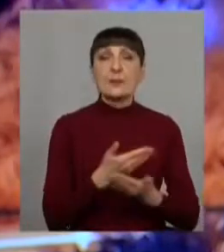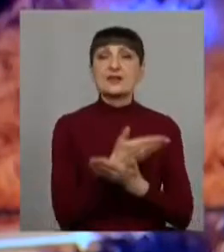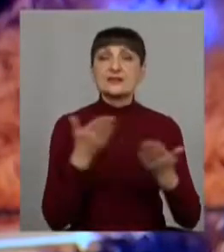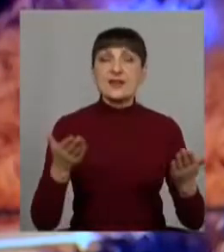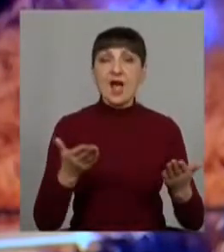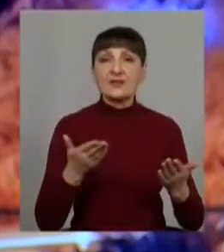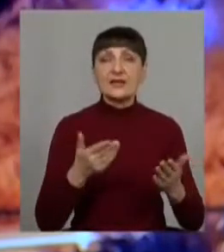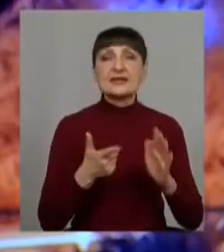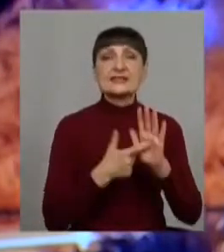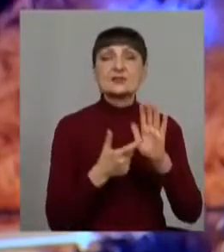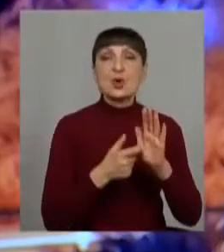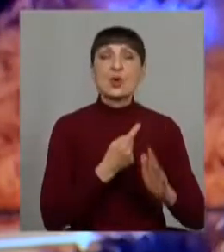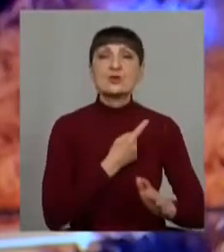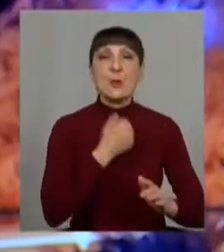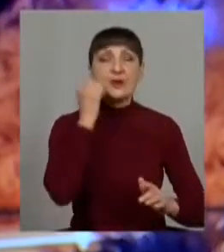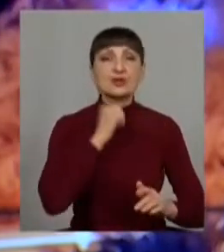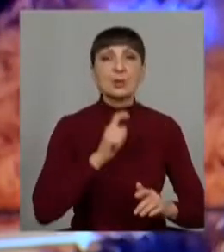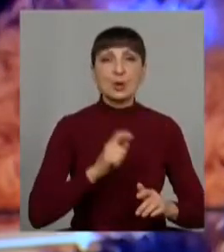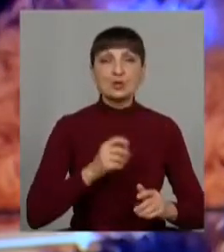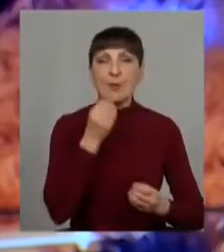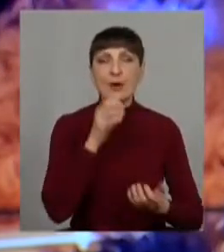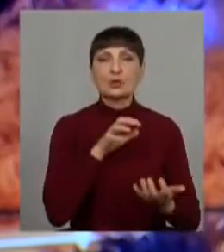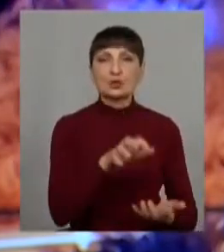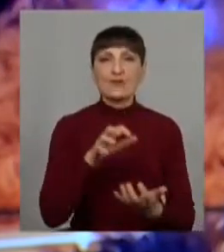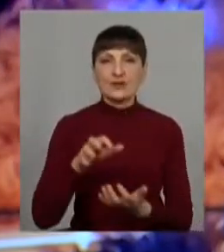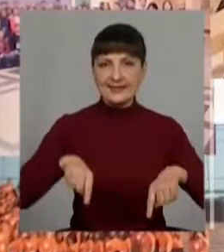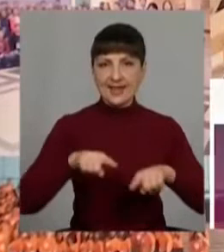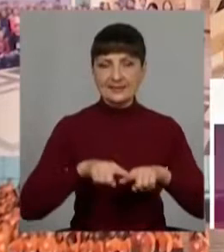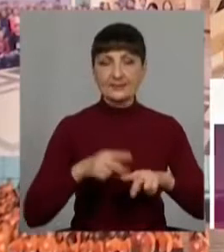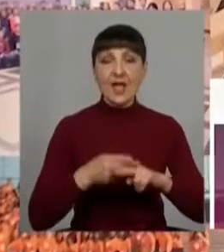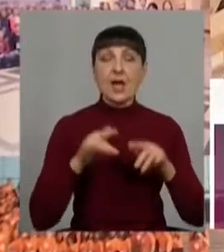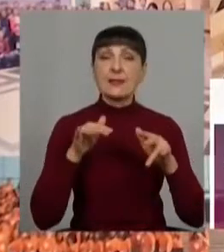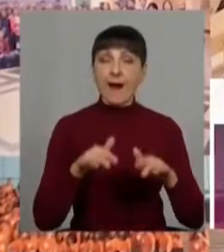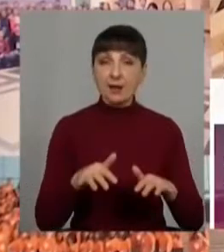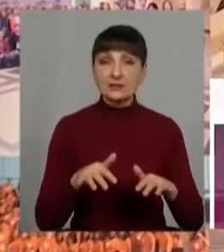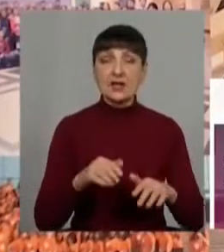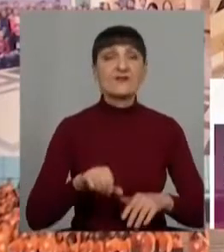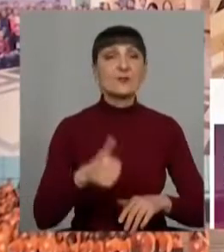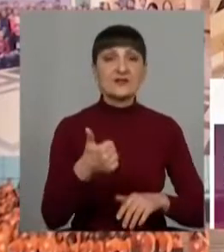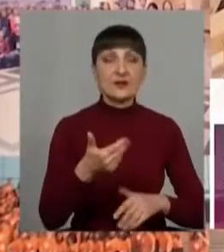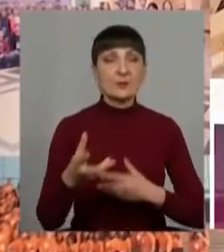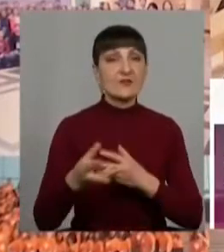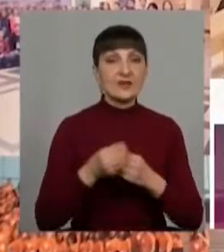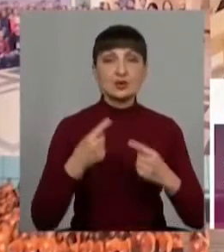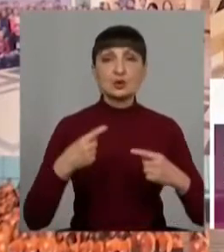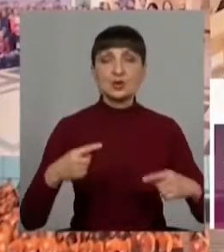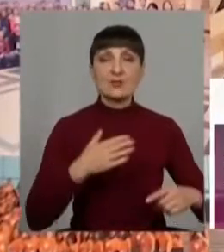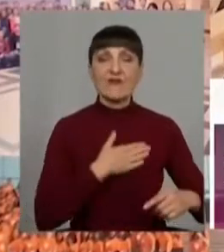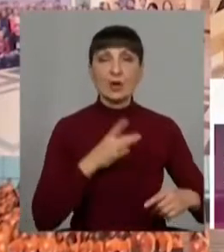меньшей мере 700 одиноким пожилым людям продуктовые наборы в качестве подарка к Новому году. Игорь Тараков с